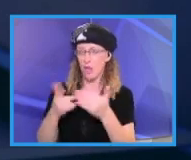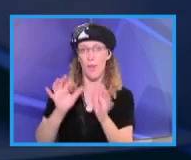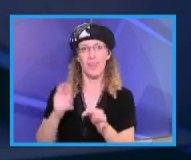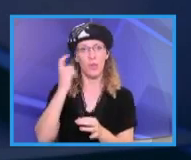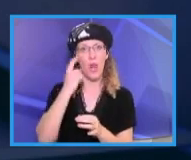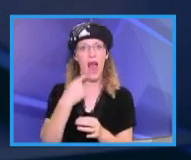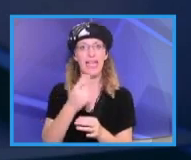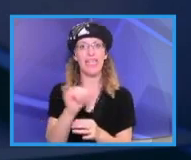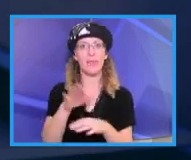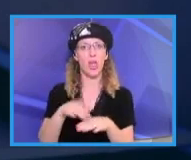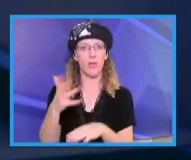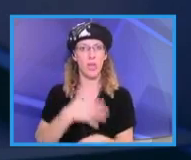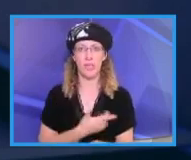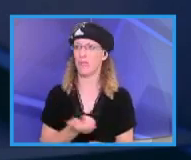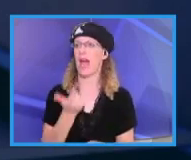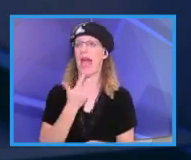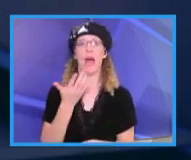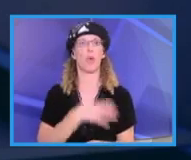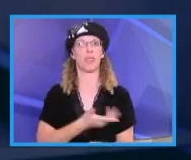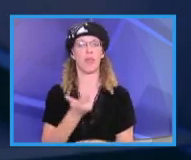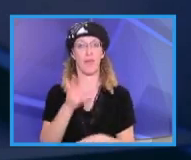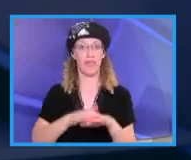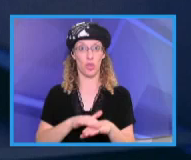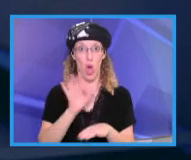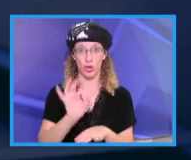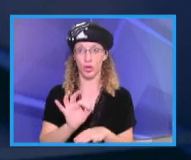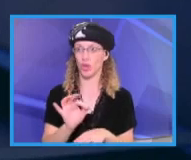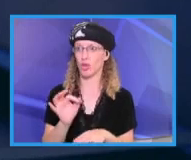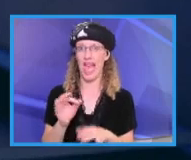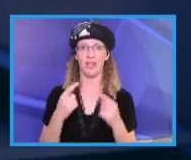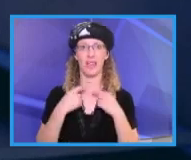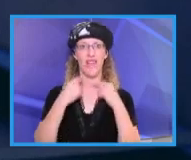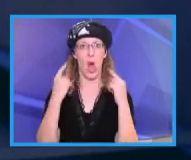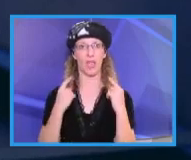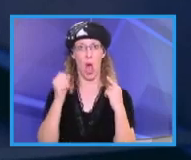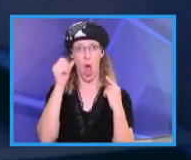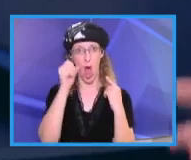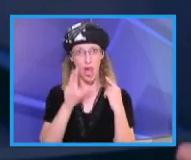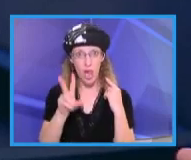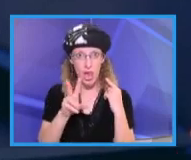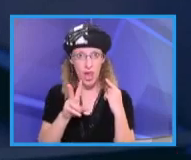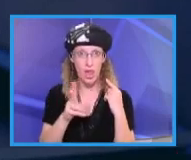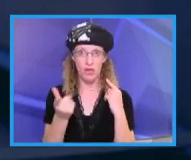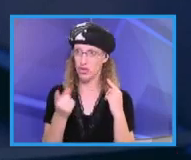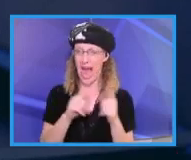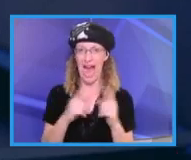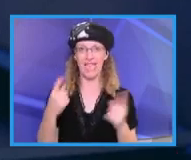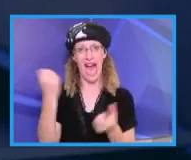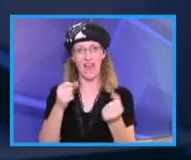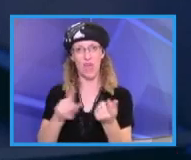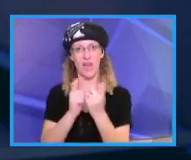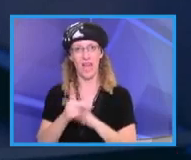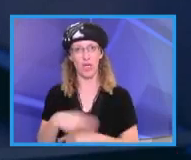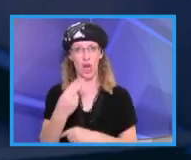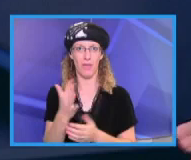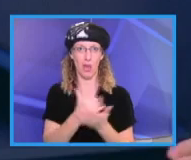איזה מקצועות הם רוצים. הם רוצים מקצועות שבעצם הם צווארון הכחול, שבצורה כזאת אחרת הרכב הוא הופך להיות